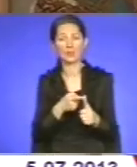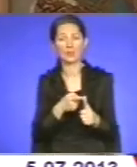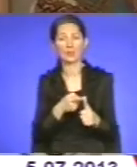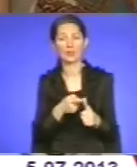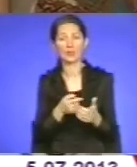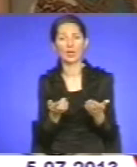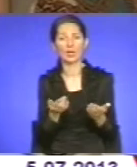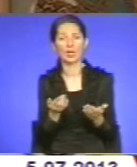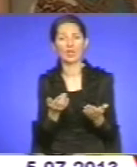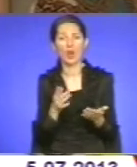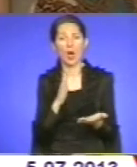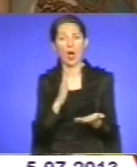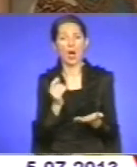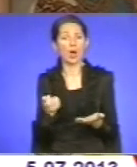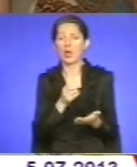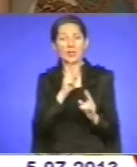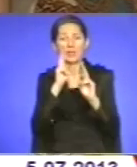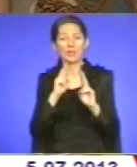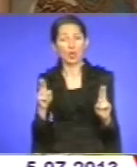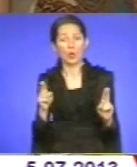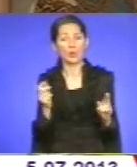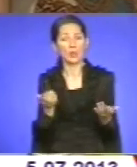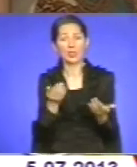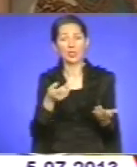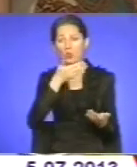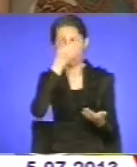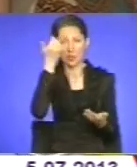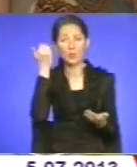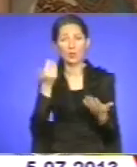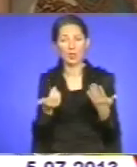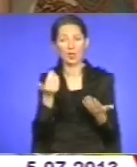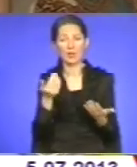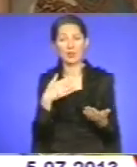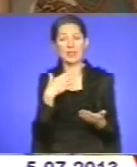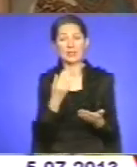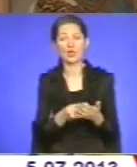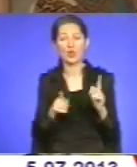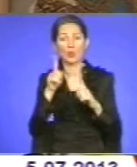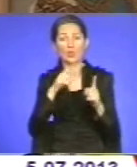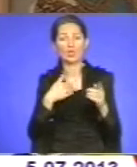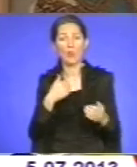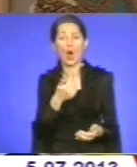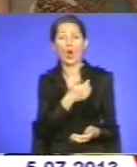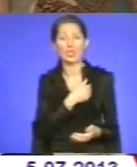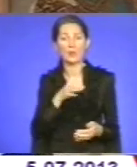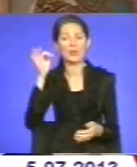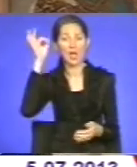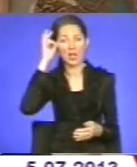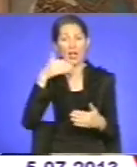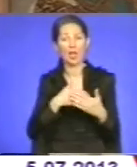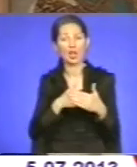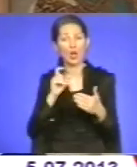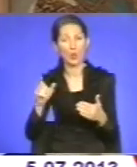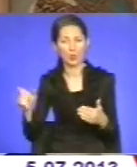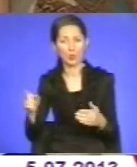дещо маловідоме, дещо забуте навіть. І своєю конференцією ми хотіли би якраз нагадати громадськості